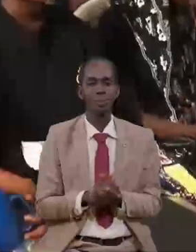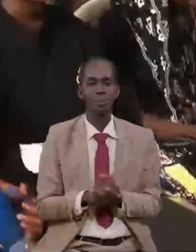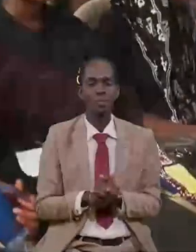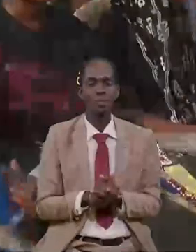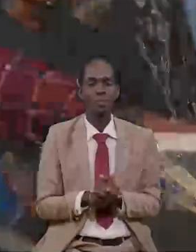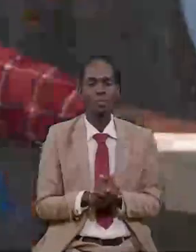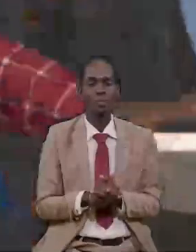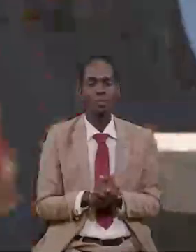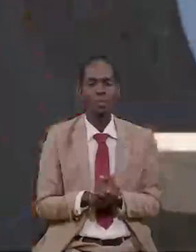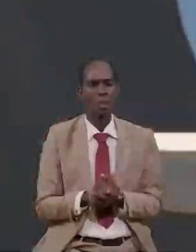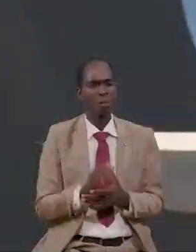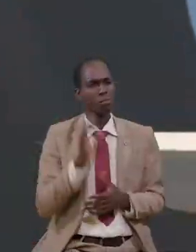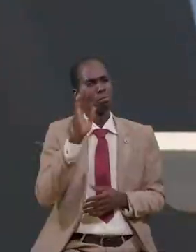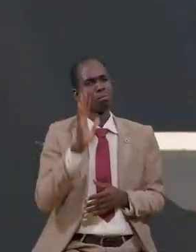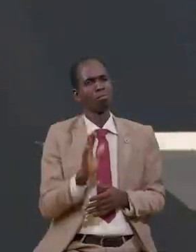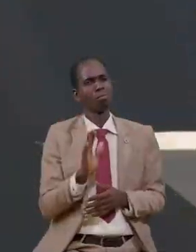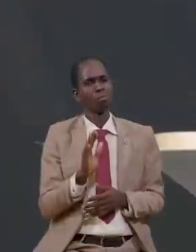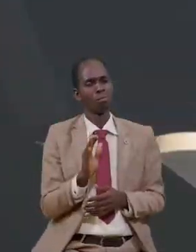Pasteur,